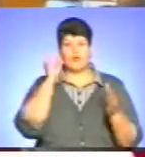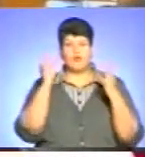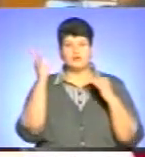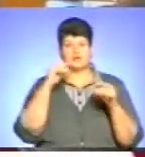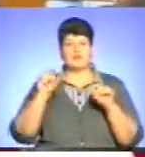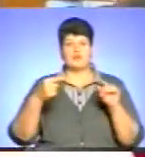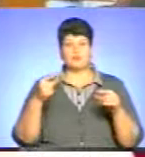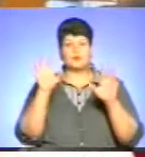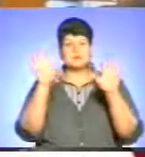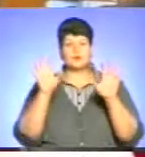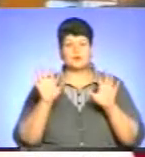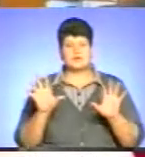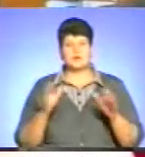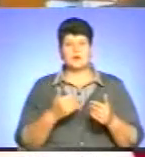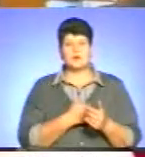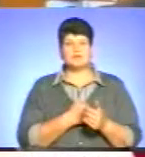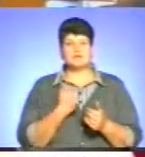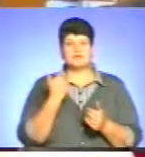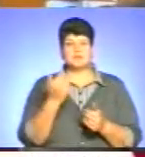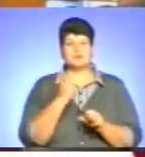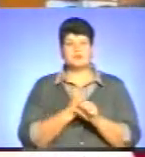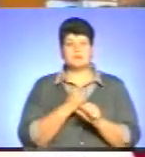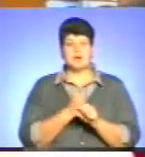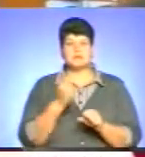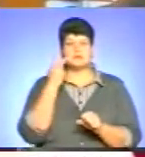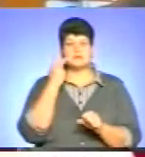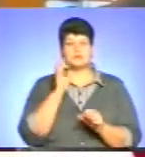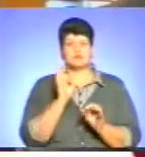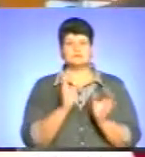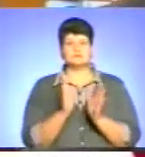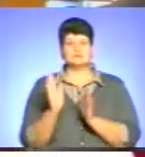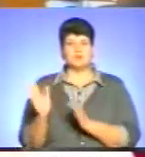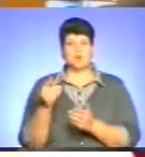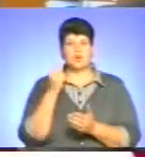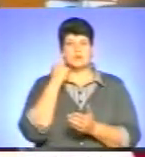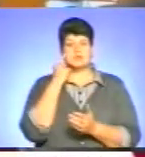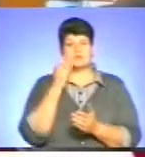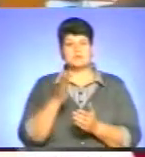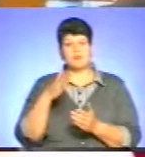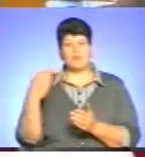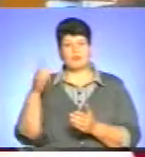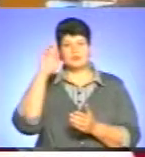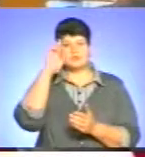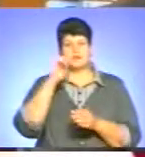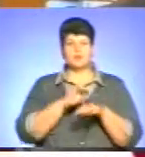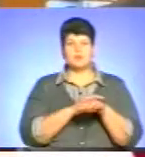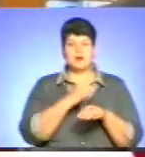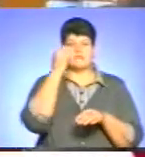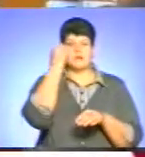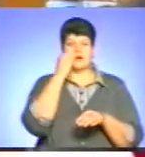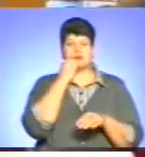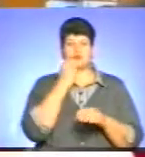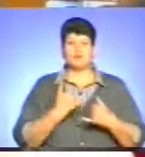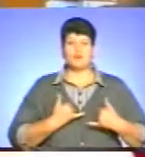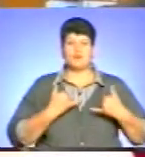законодавства. Побажати вам, щоб ваша праця завжди була належним чином оцінена з боку держави, добра, вдячності, поваги